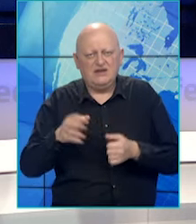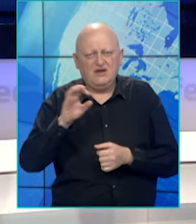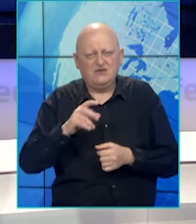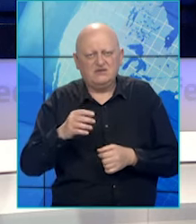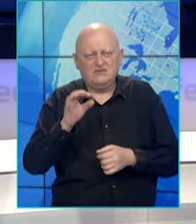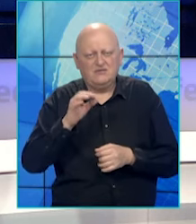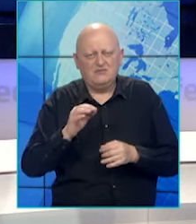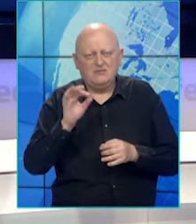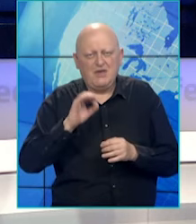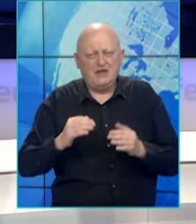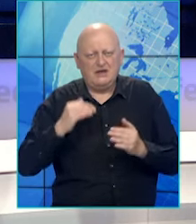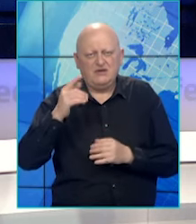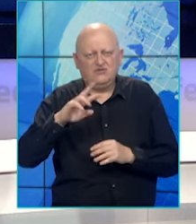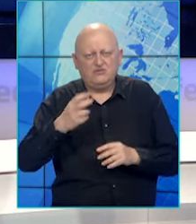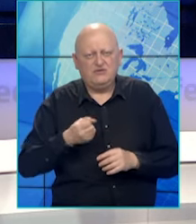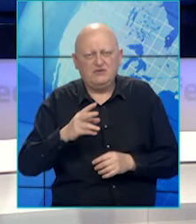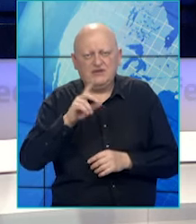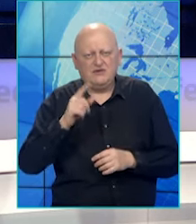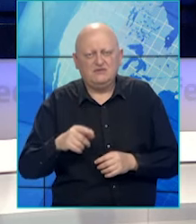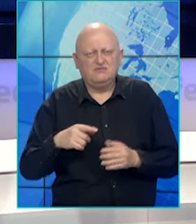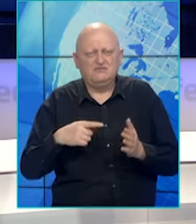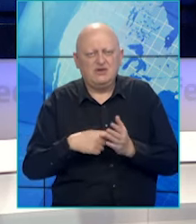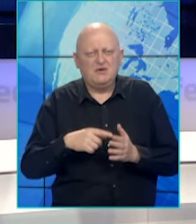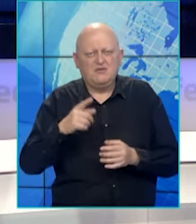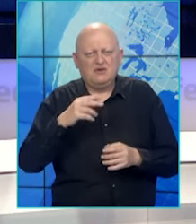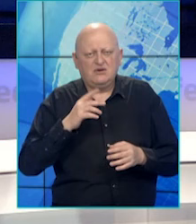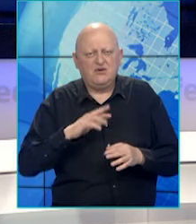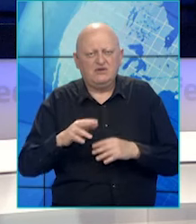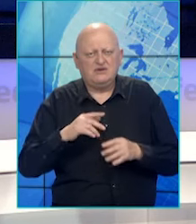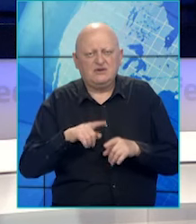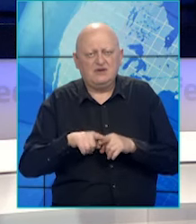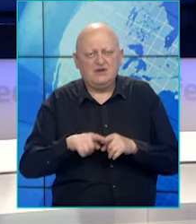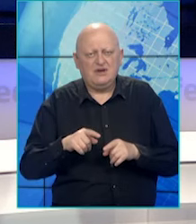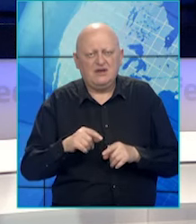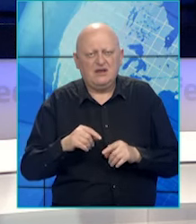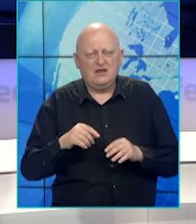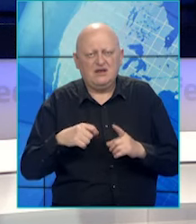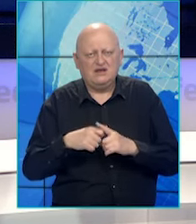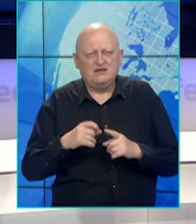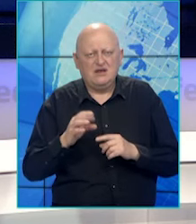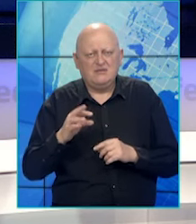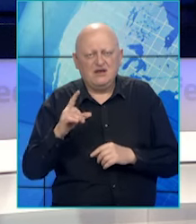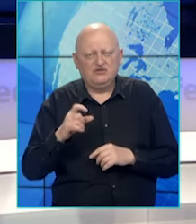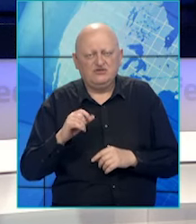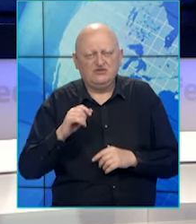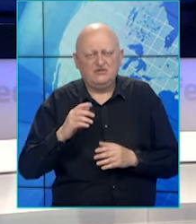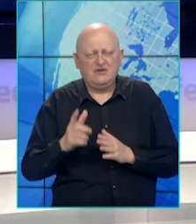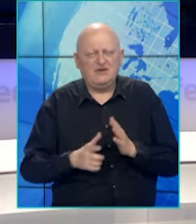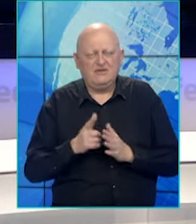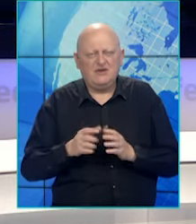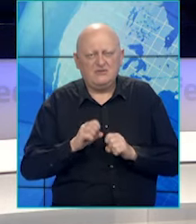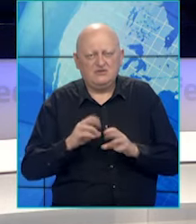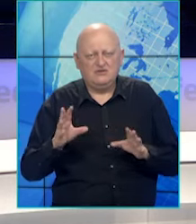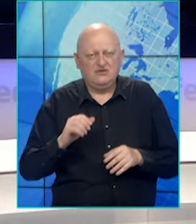milijarde eura iz plana rasta? O ovim i brojnim drugim temama sa gostom razgovara kolegica Kristina Pranić. I za kraj